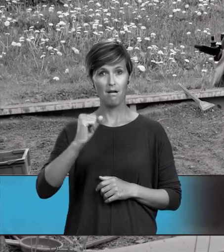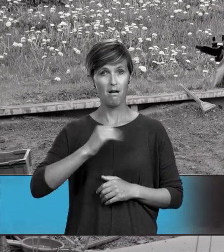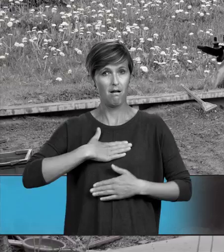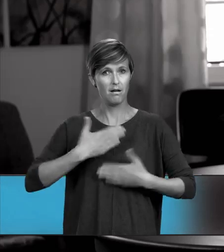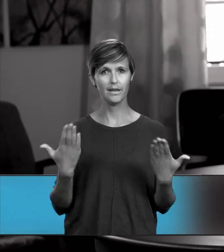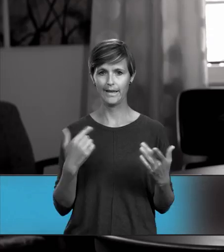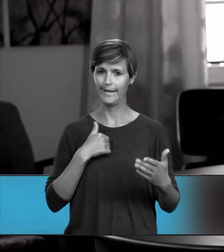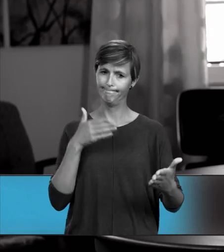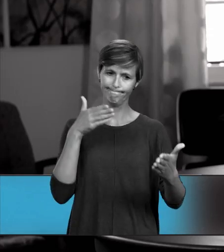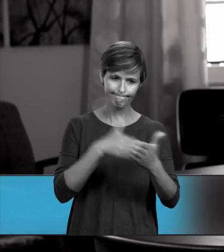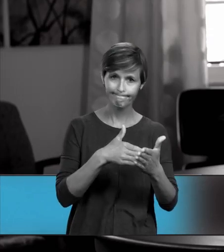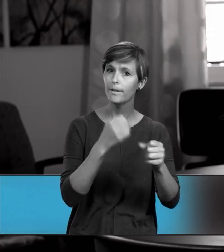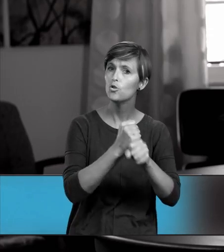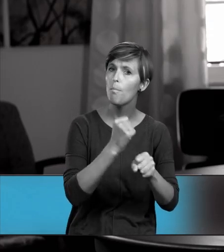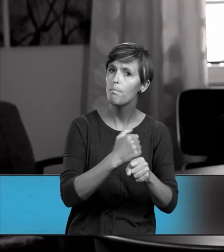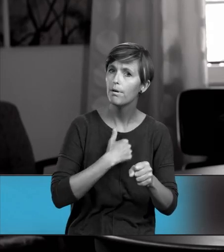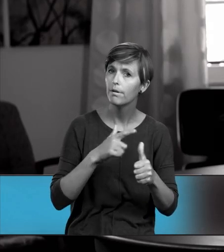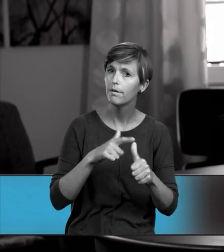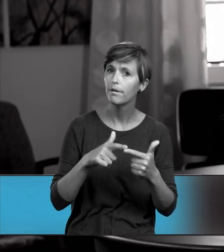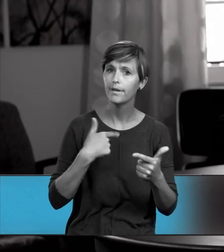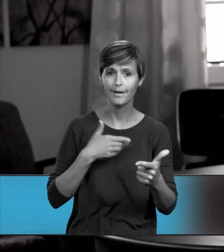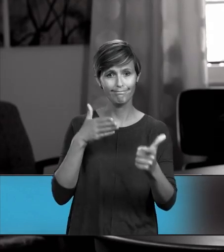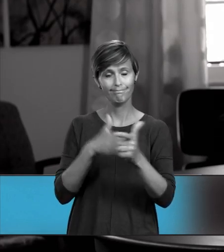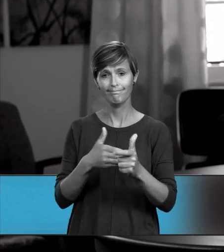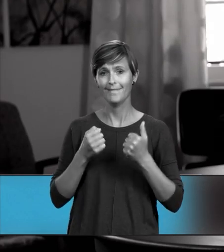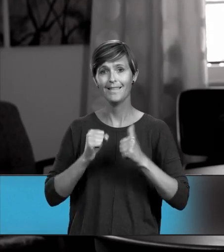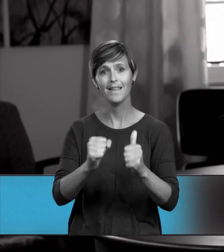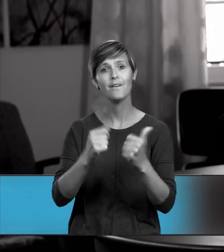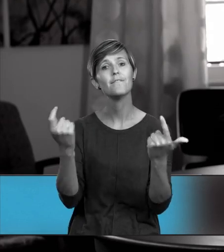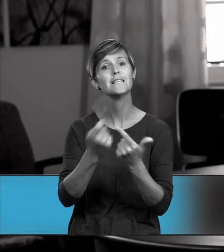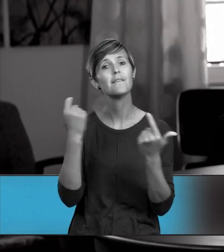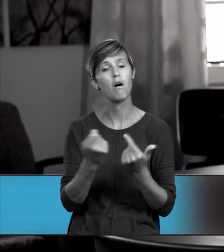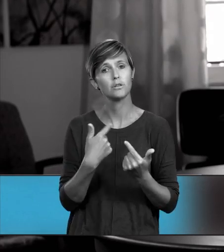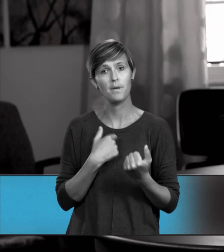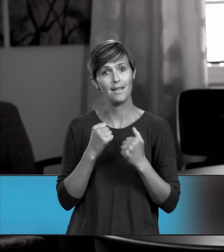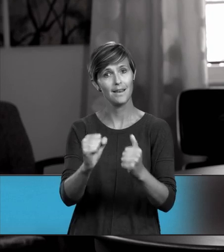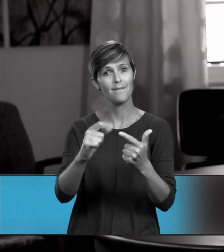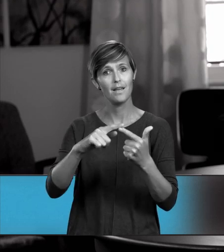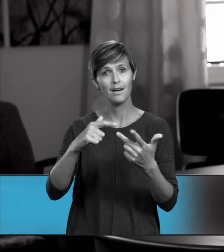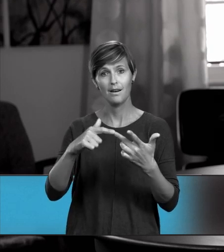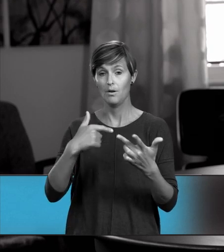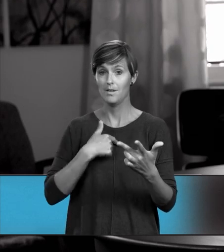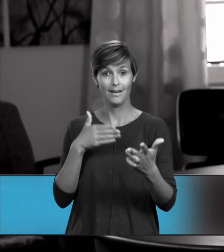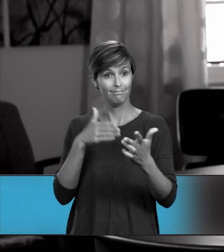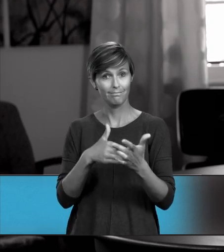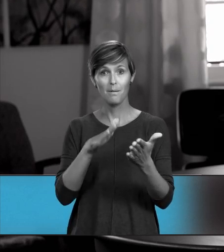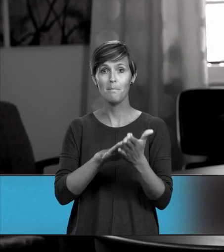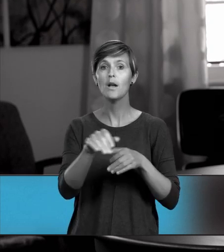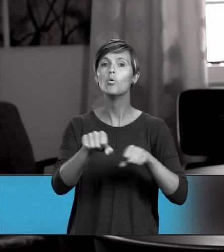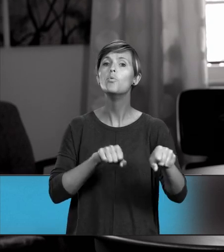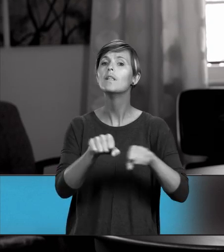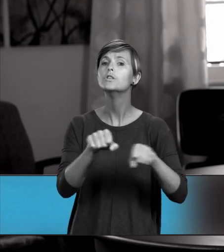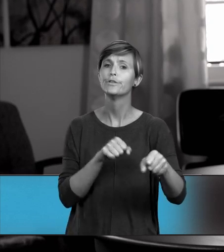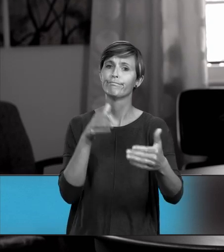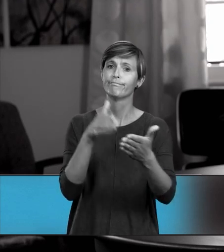Uten BPA så hadde jeg for eksempel ikke kunnet vært i jobb. Jeg hadde ikke kunnet dreve den festivalen jeg driver. Jeg hadde ikke kunnet